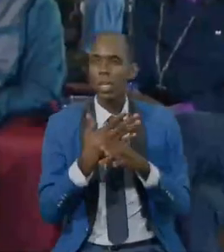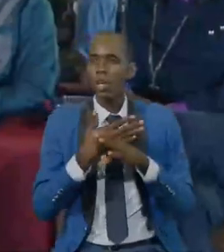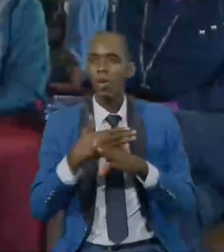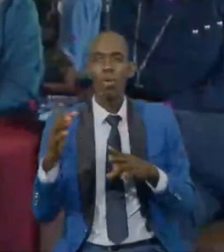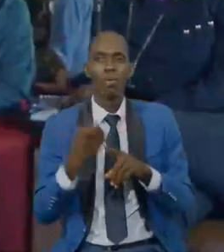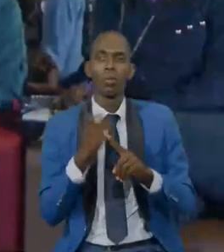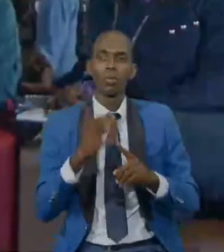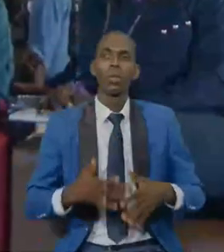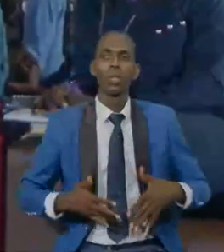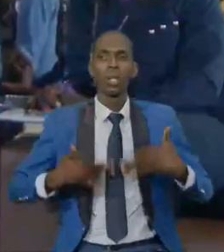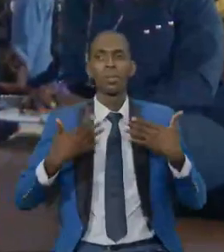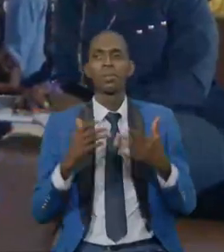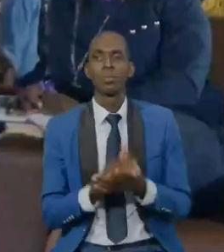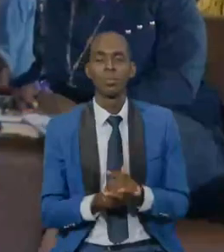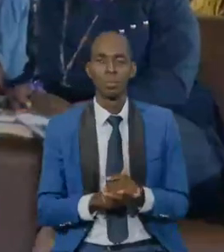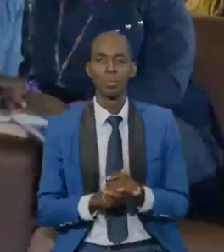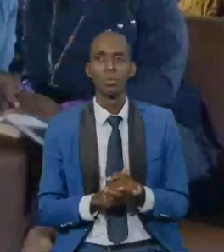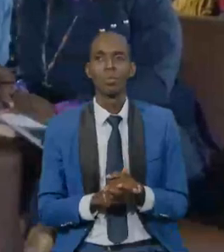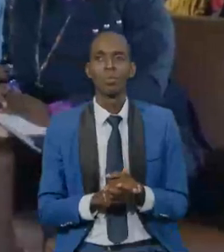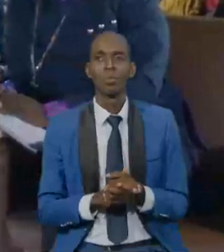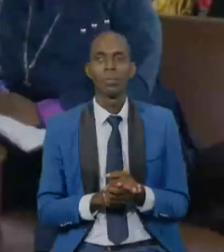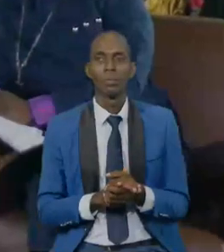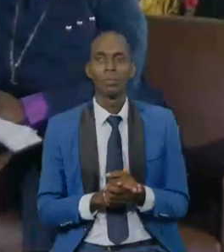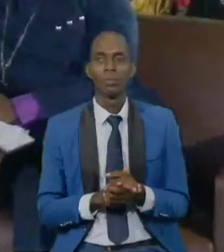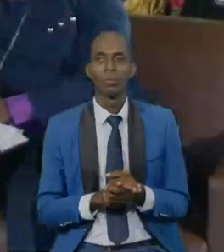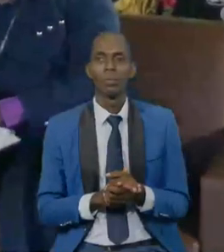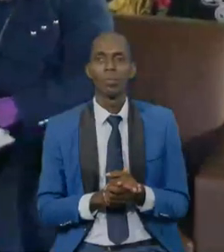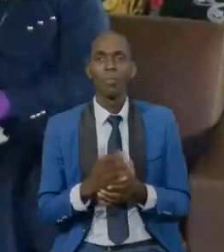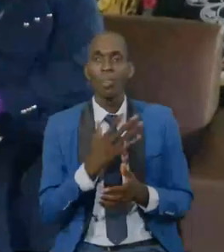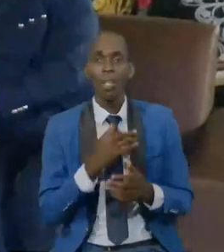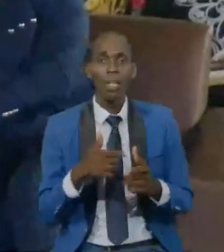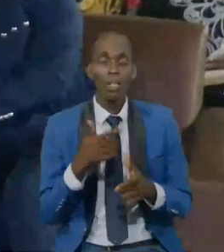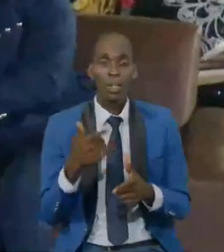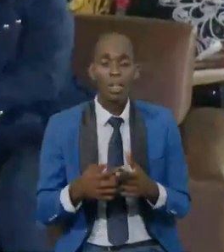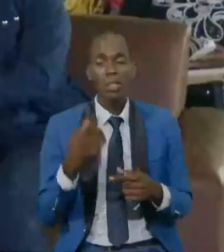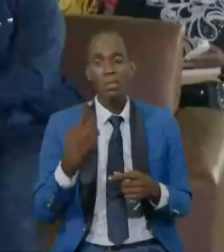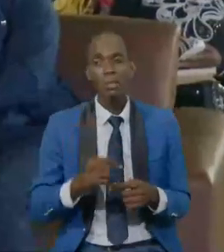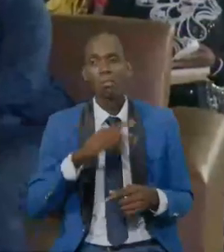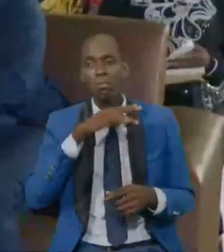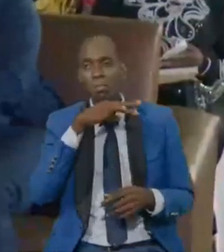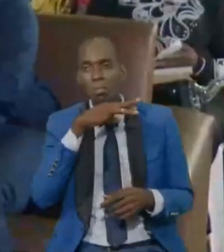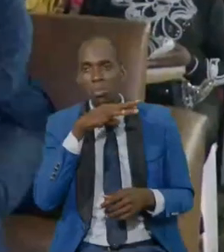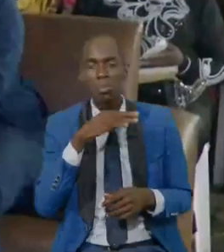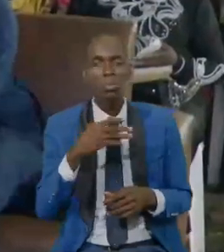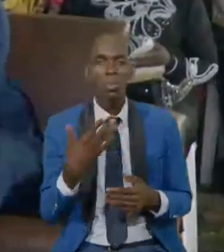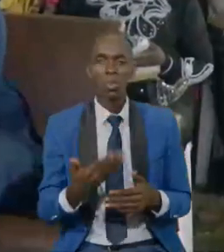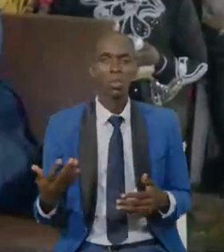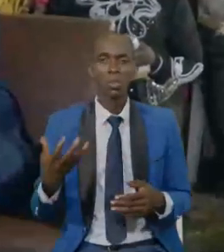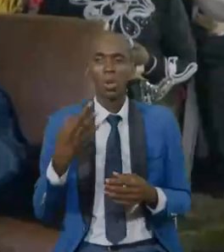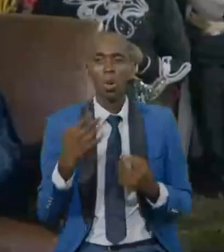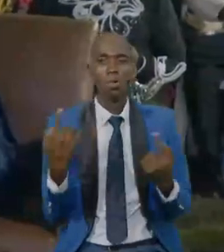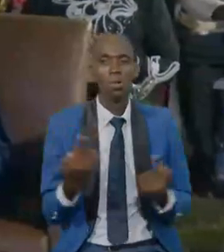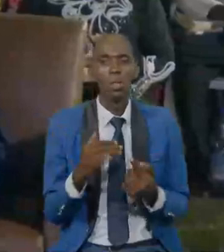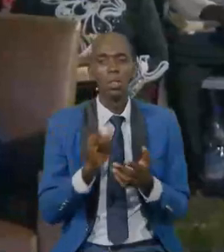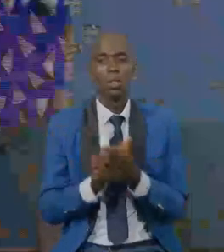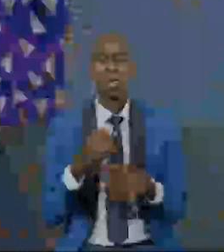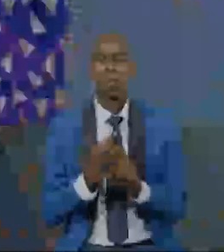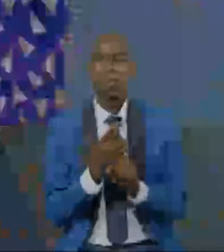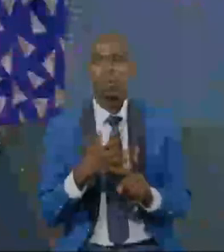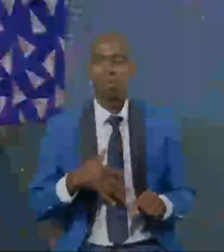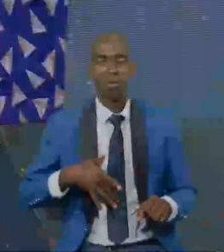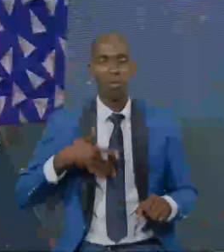il brise le pouvoir du péché de ta vie. And then the pollution of sin that made you feel